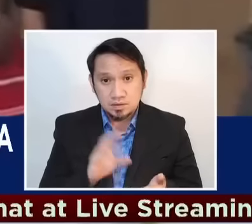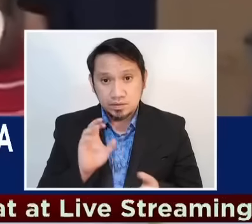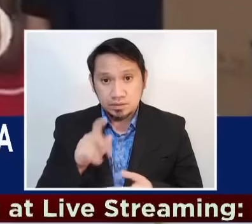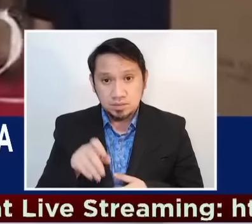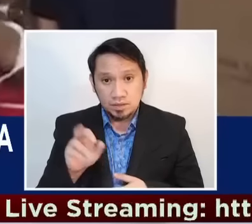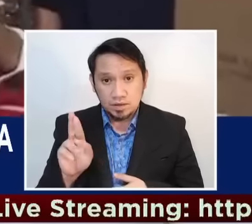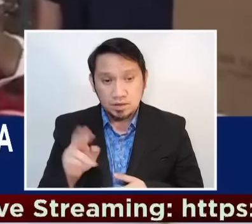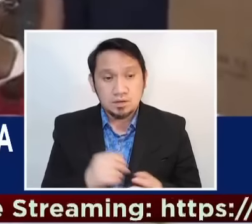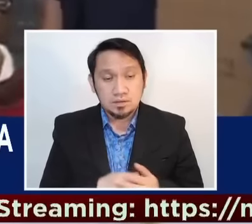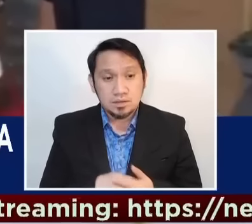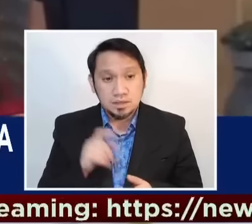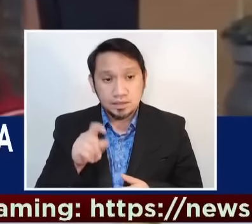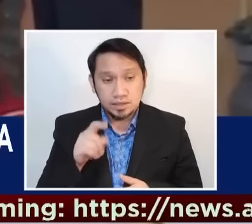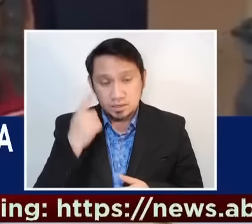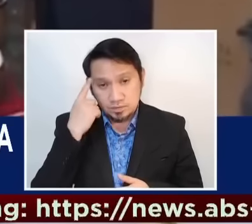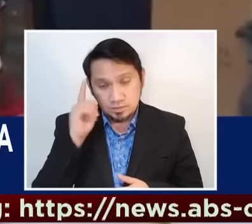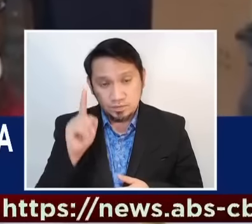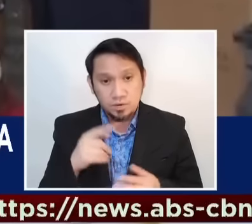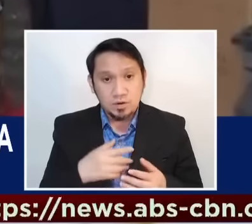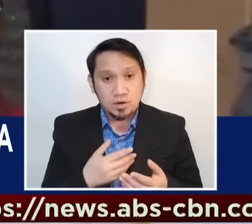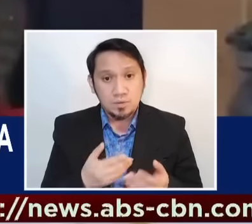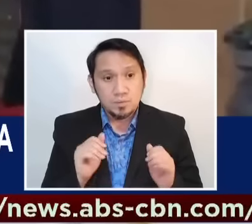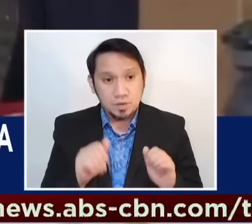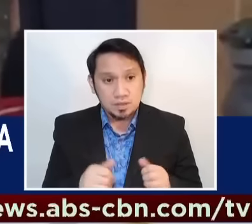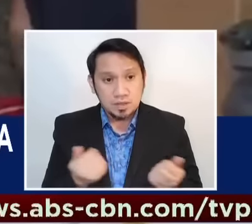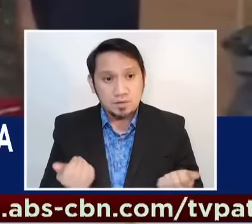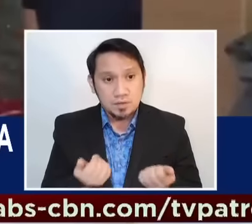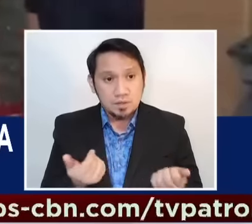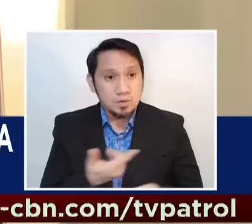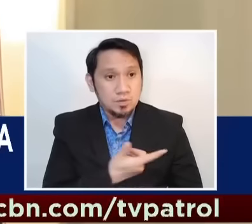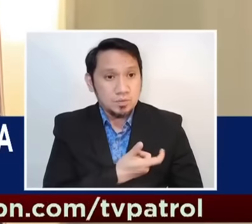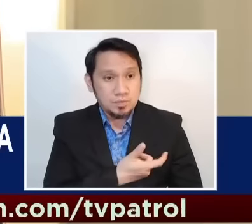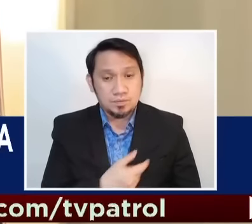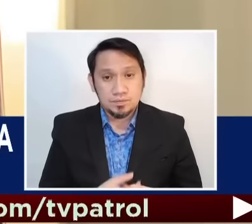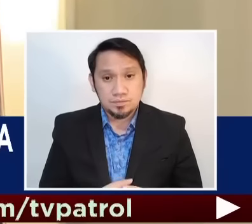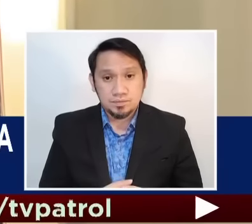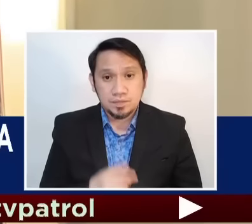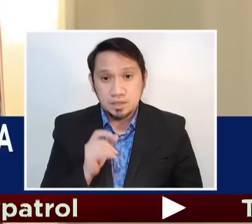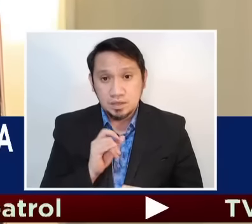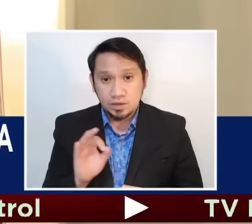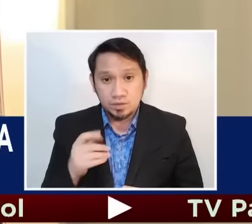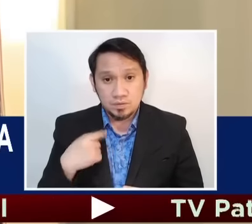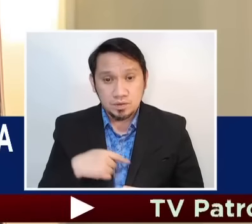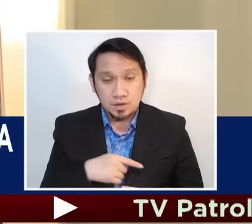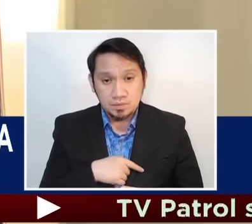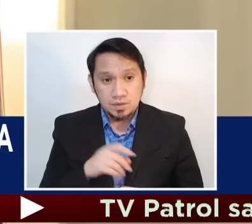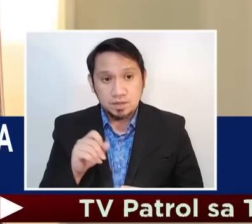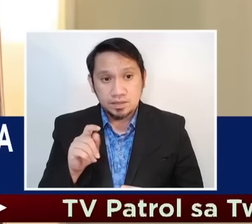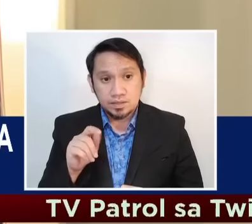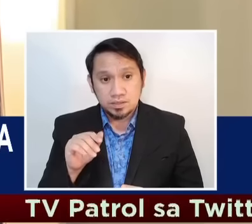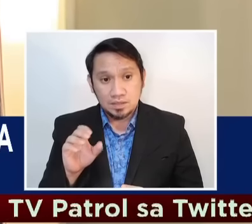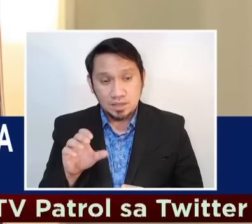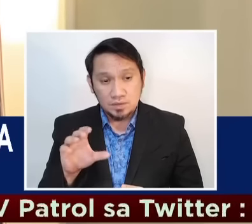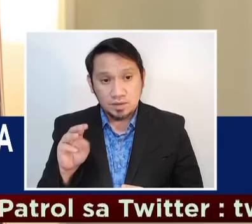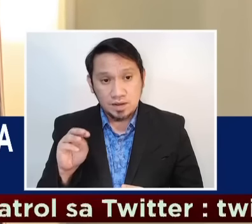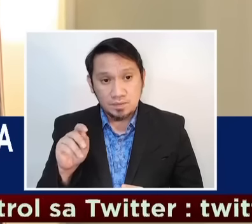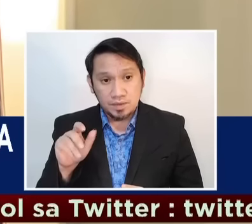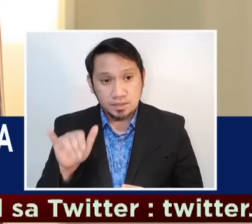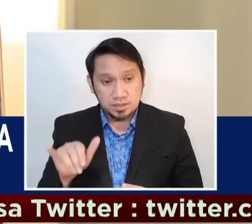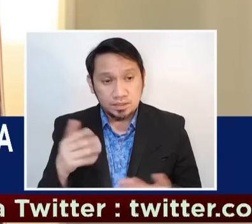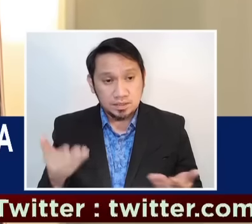na kailangan para maging commercially available ang COVID vaccines. If we lift the state of calamity by September,